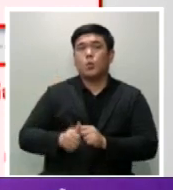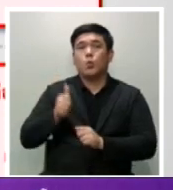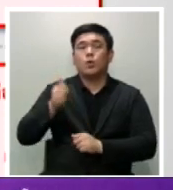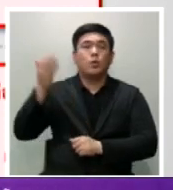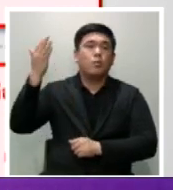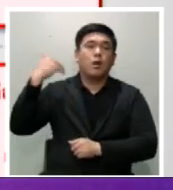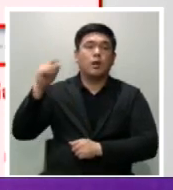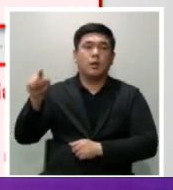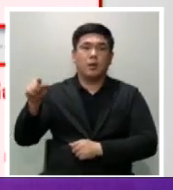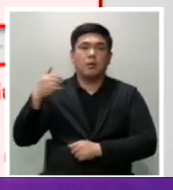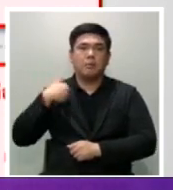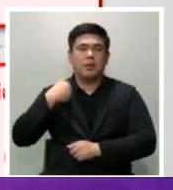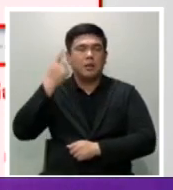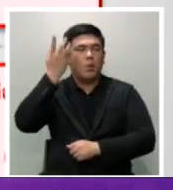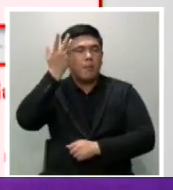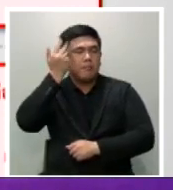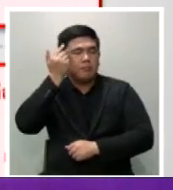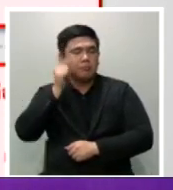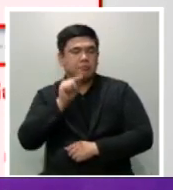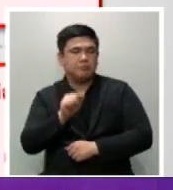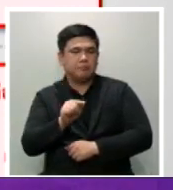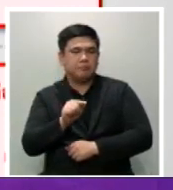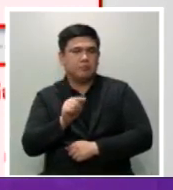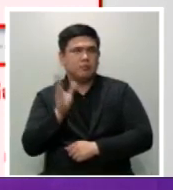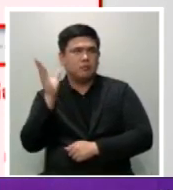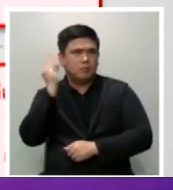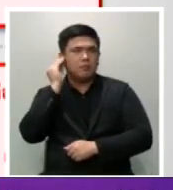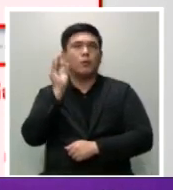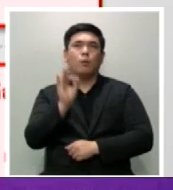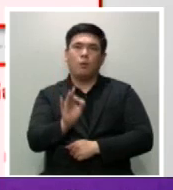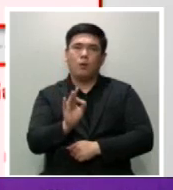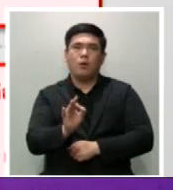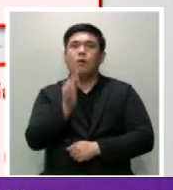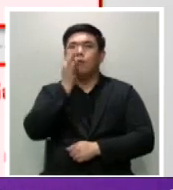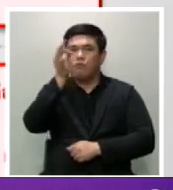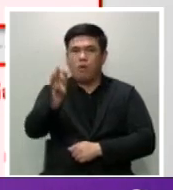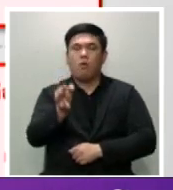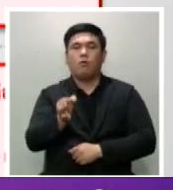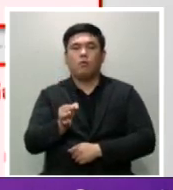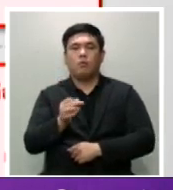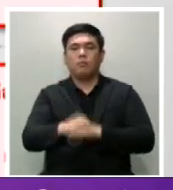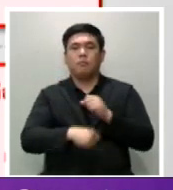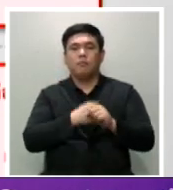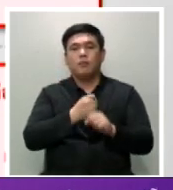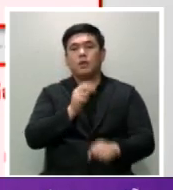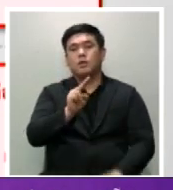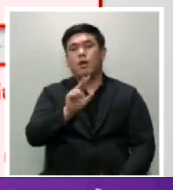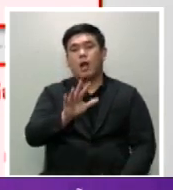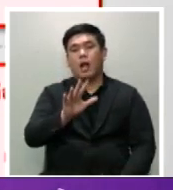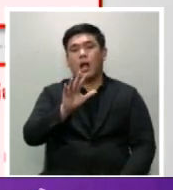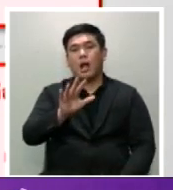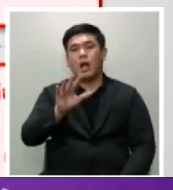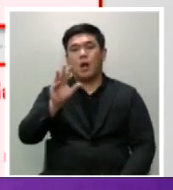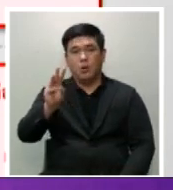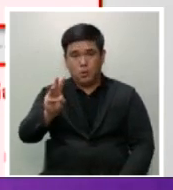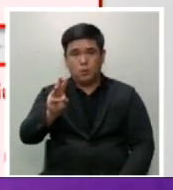านั้นมีความเห็นว่าฟังขึ้นจึงสั่งฟ้องในปี